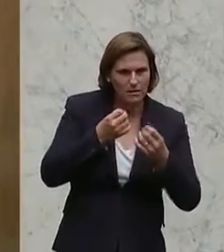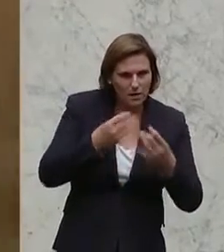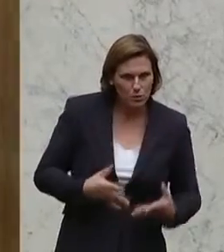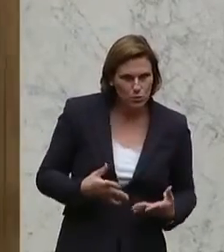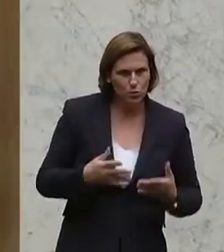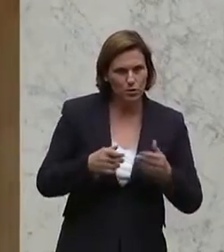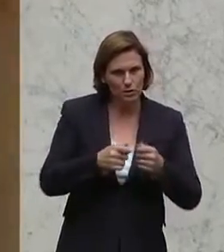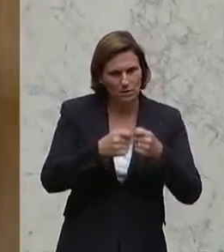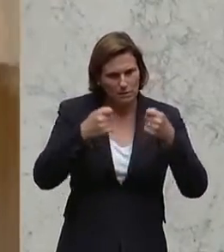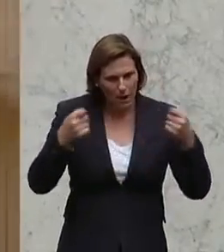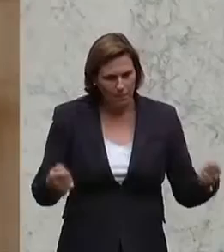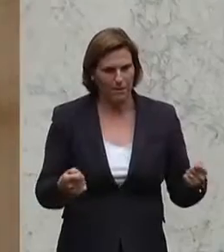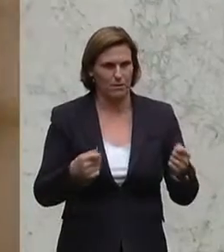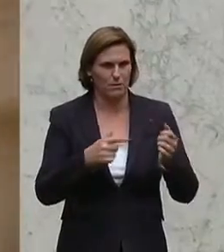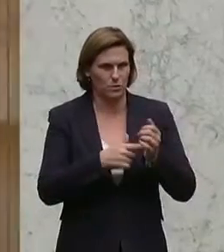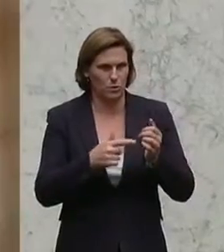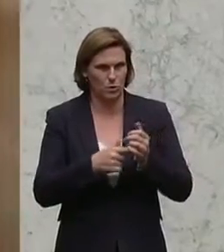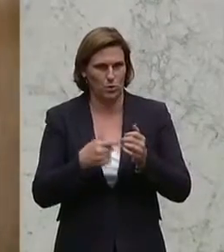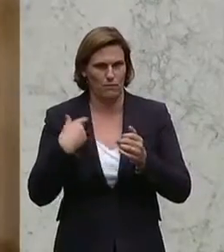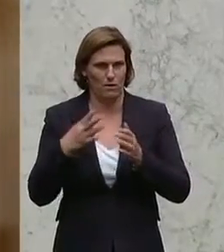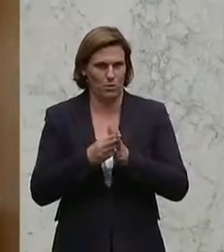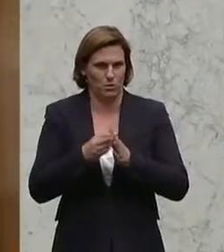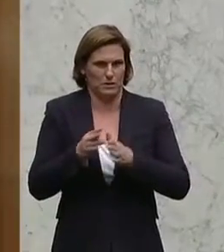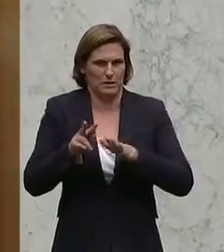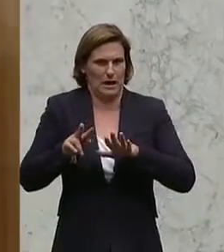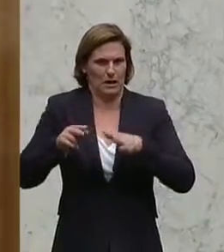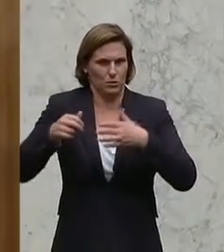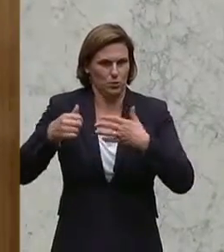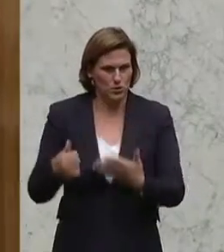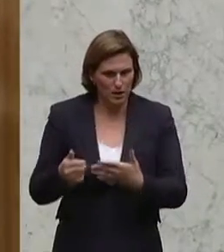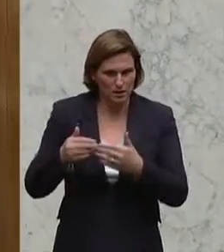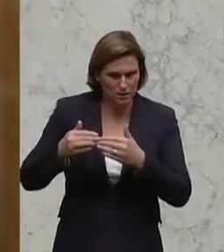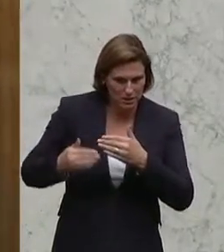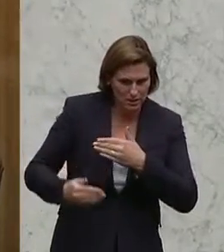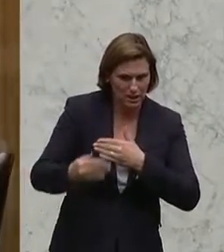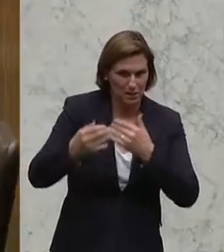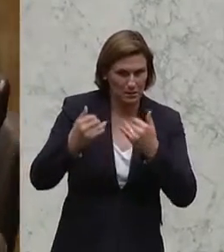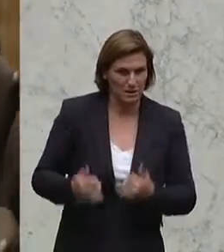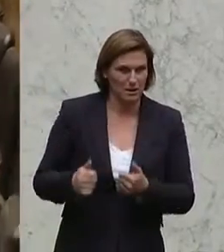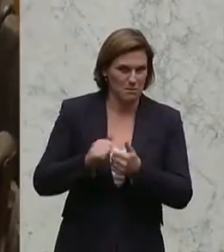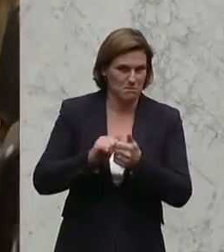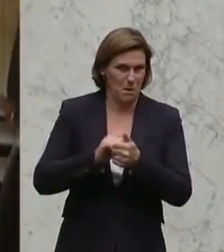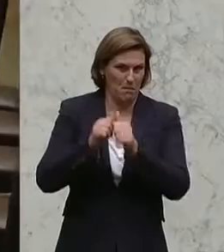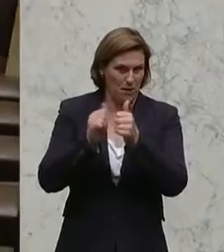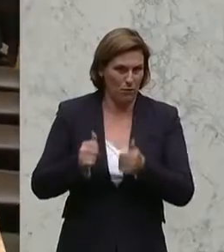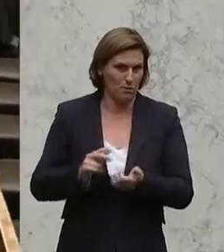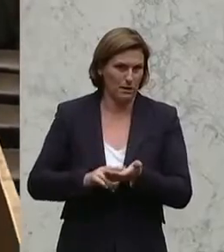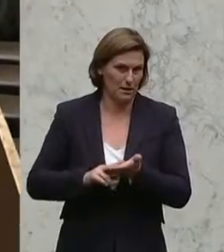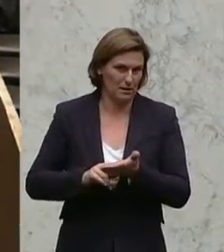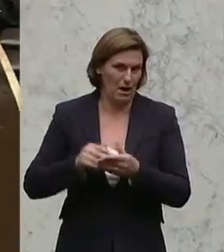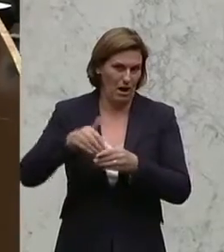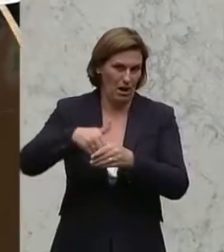der Mappe, also vor dem Kataster, und erst seit 1968 gilt die Papierform, also die digitale